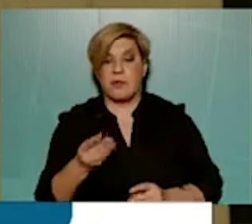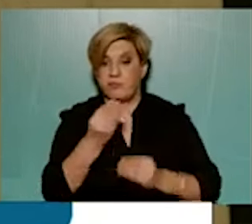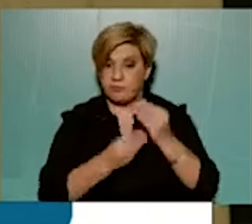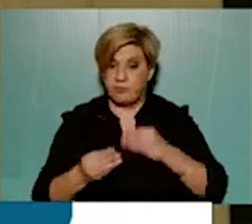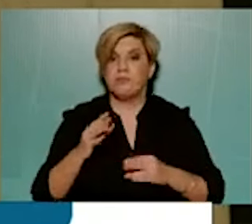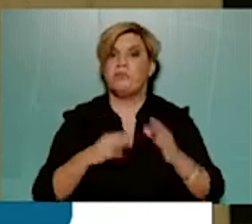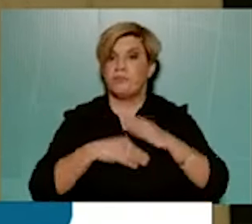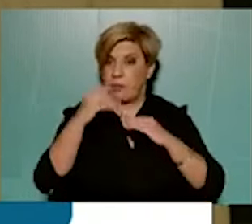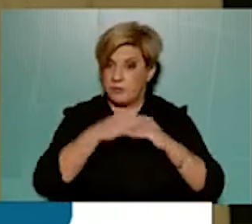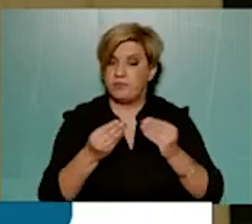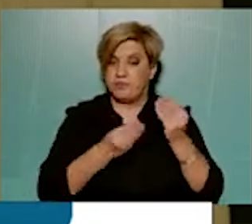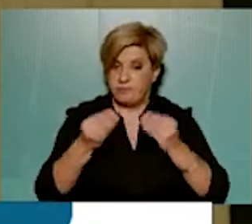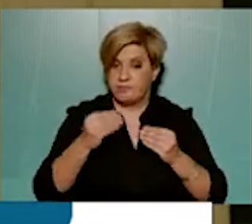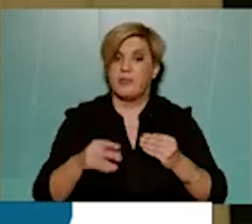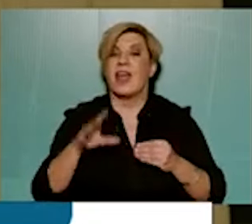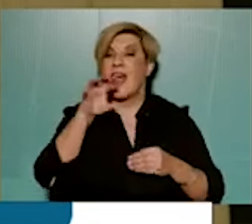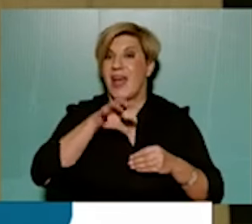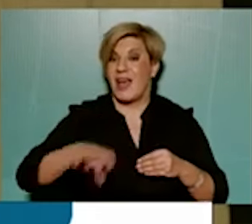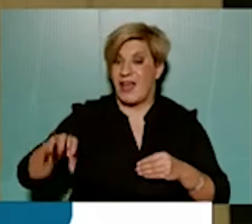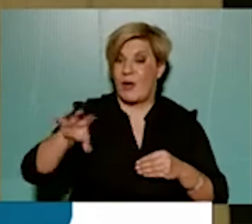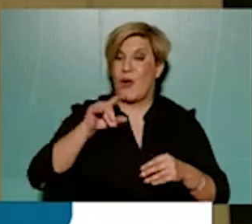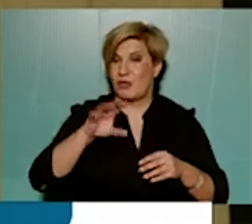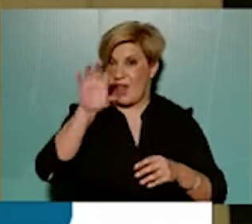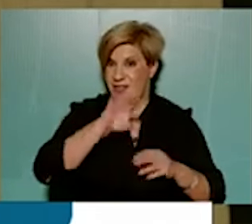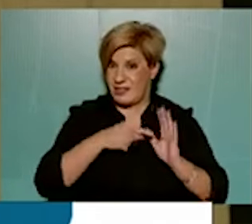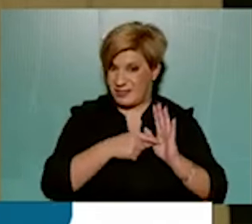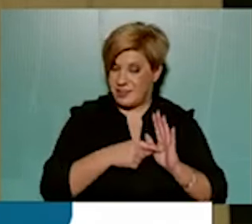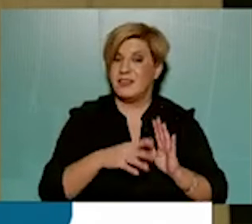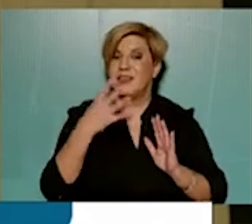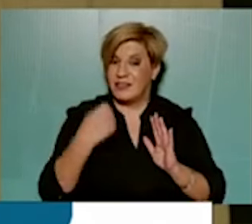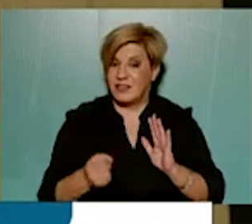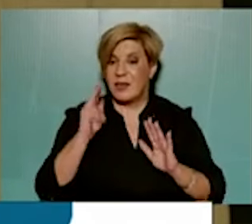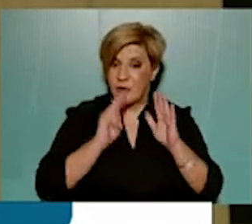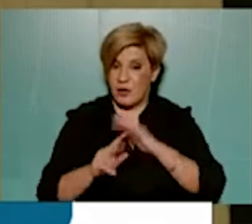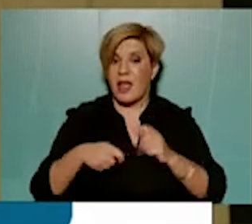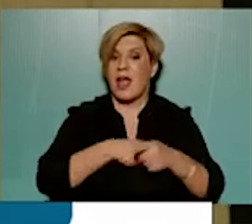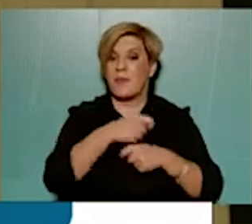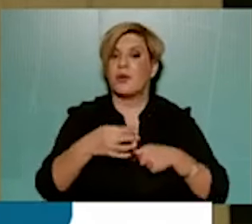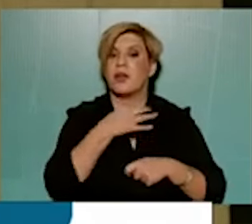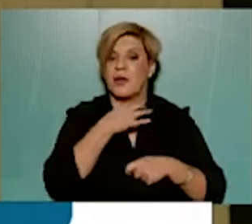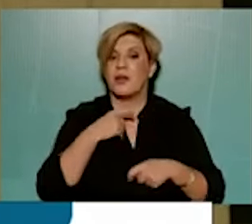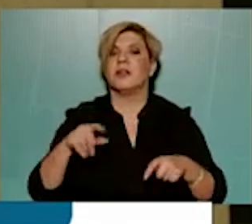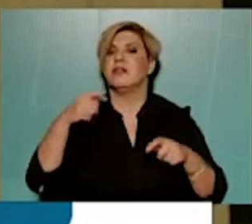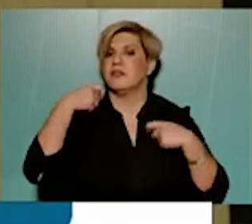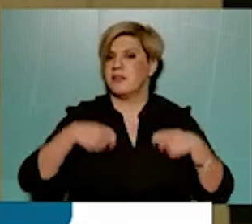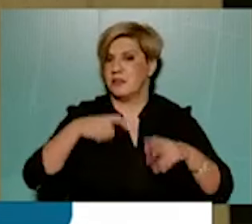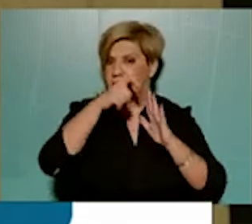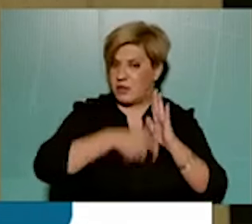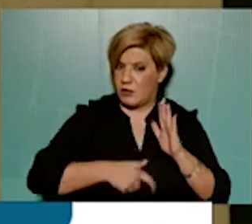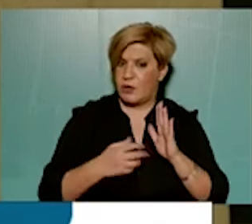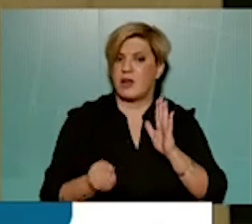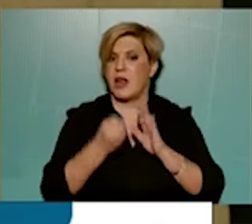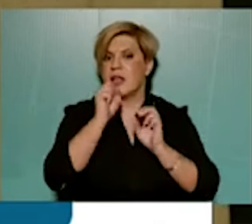εκτεταμένη δόμηση και εκτός από τους εκθεσιακούς χώρους, προβλέπεται ανάπτυξη εμπορικών χρήσεων, πολυτελούς ξενοδοχείου,